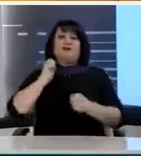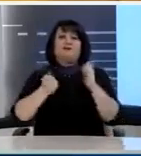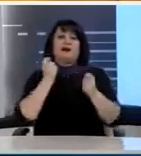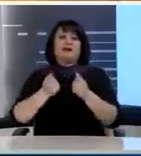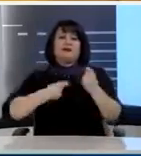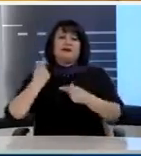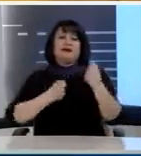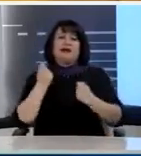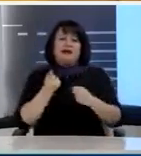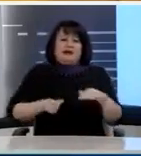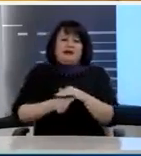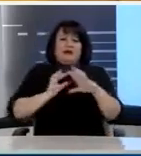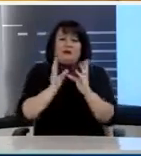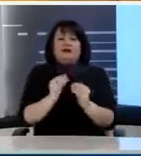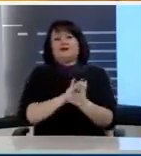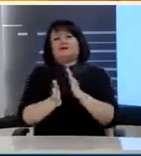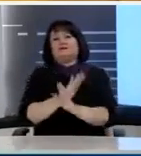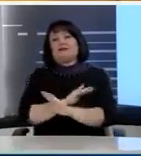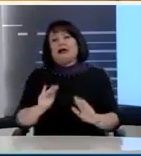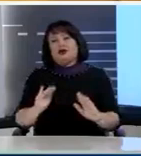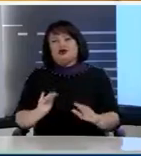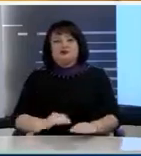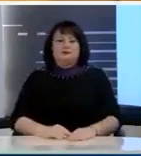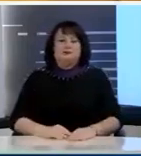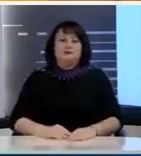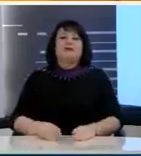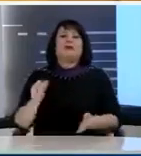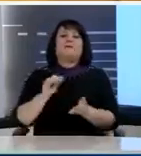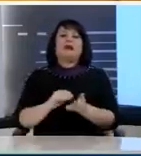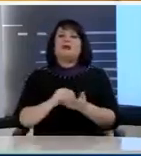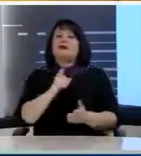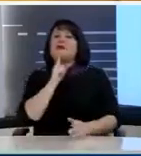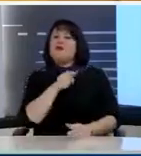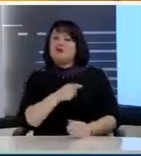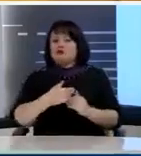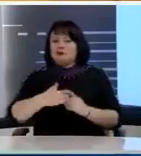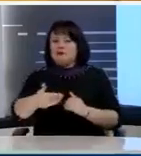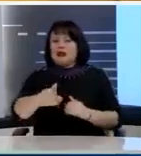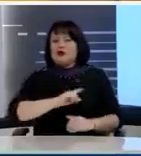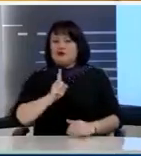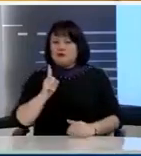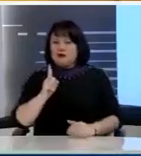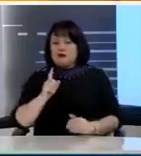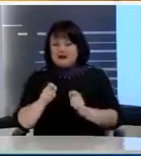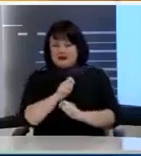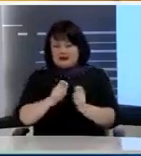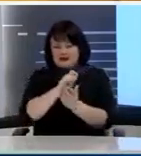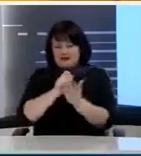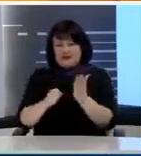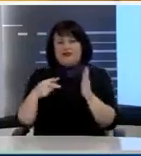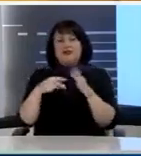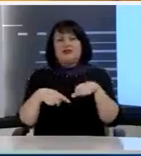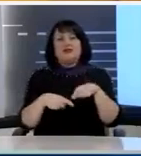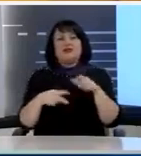τέλειωσε». Για να μην επαναληφθούν όμως παρόμοια φαινόμενα στο μέλλον, καταρτίστηκε το Δεκέμβριο του